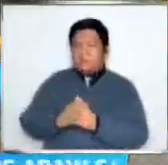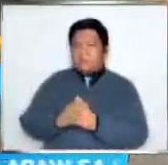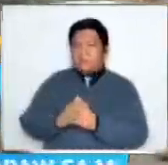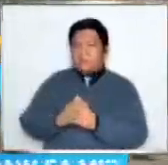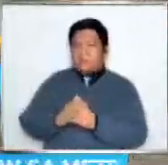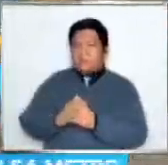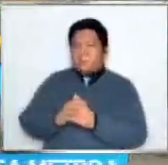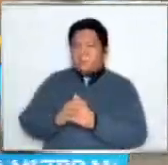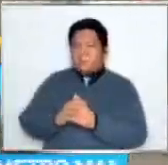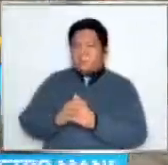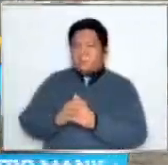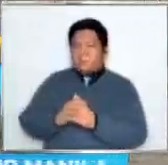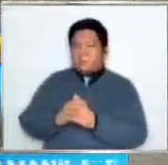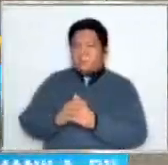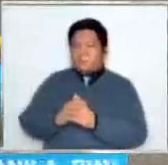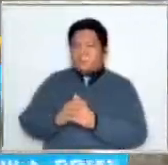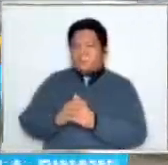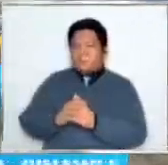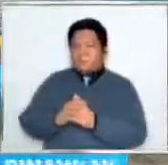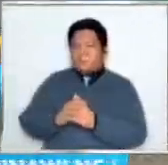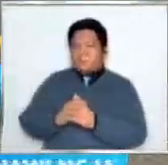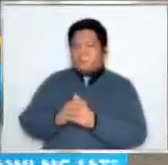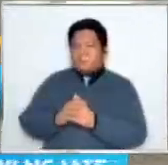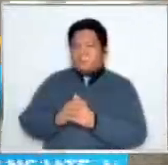mga nawawalang pangisda sa bayan ng